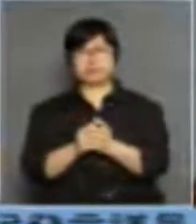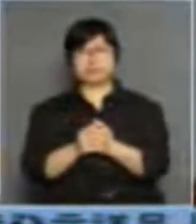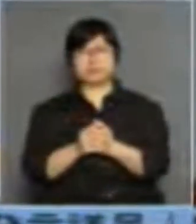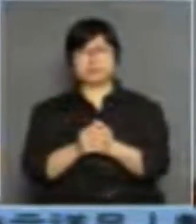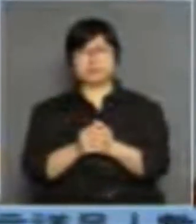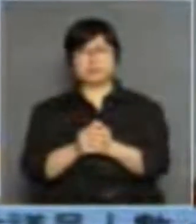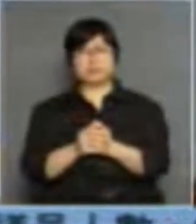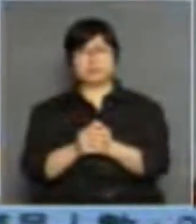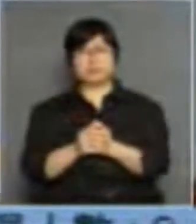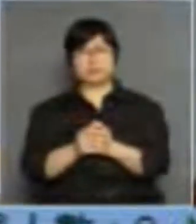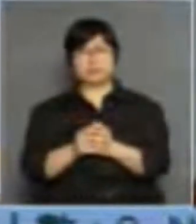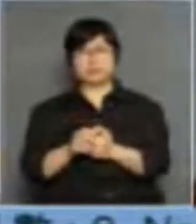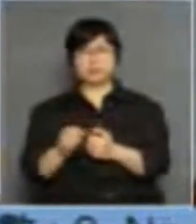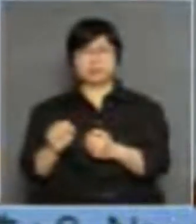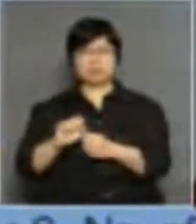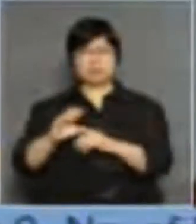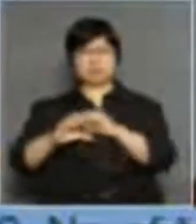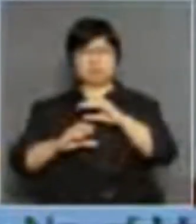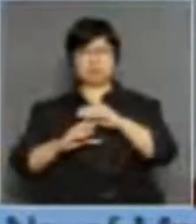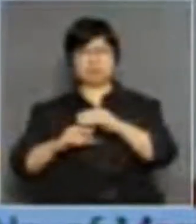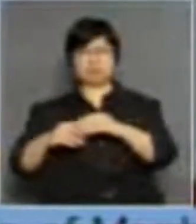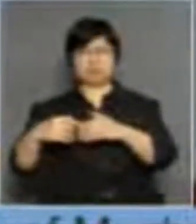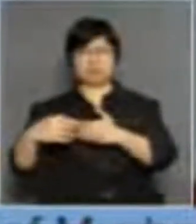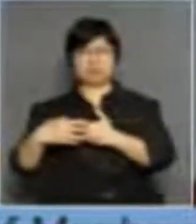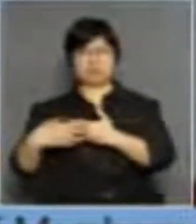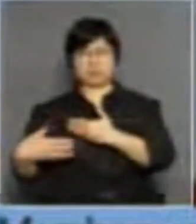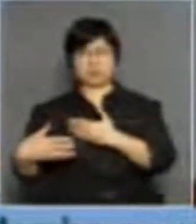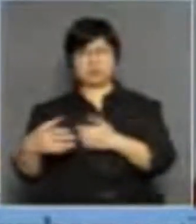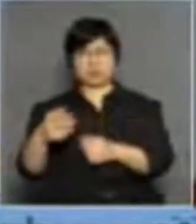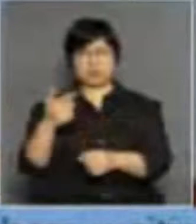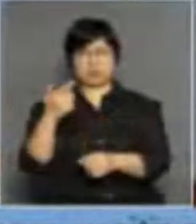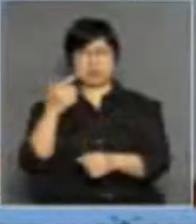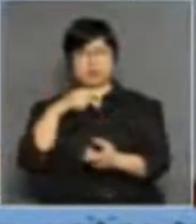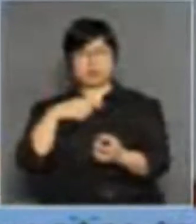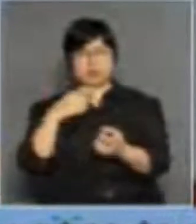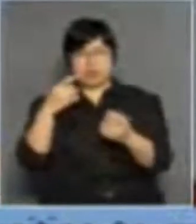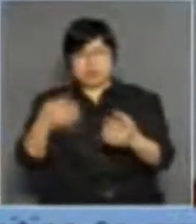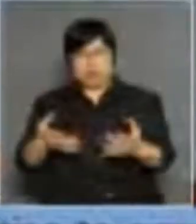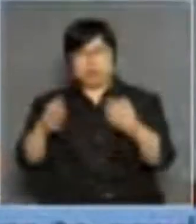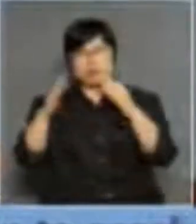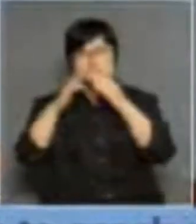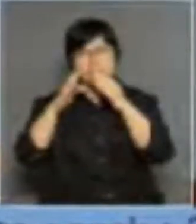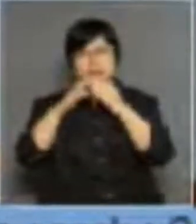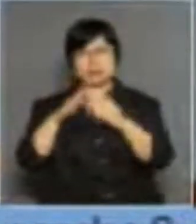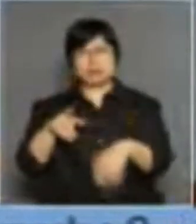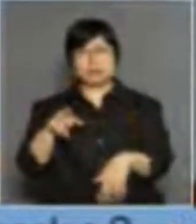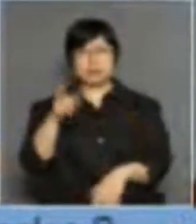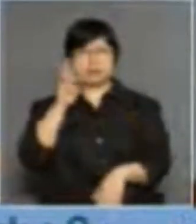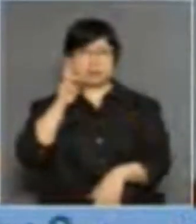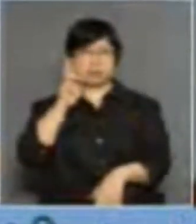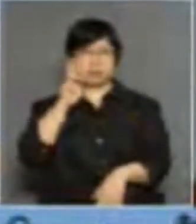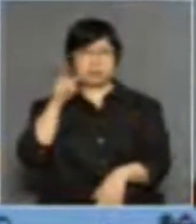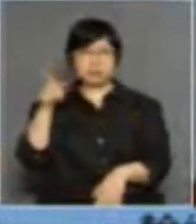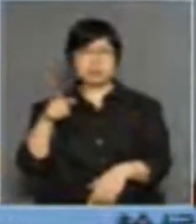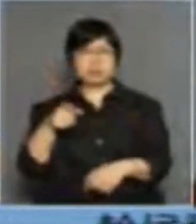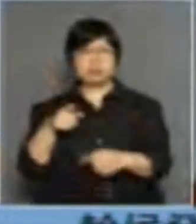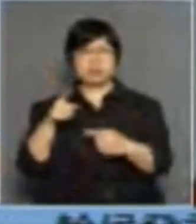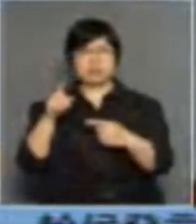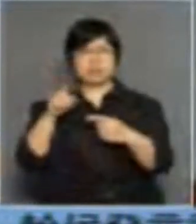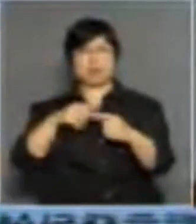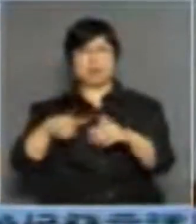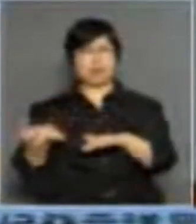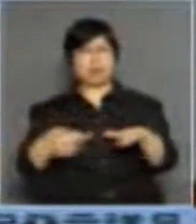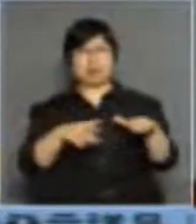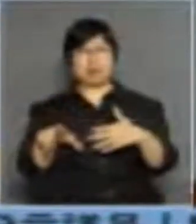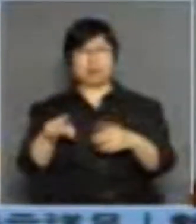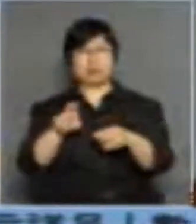去僭建豪宅的事件。我舉個例，這個大浪西灣